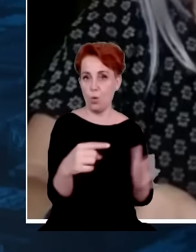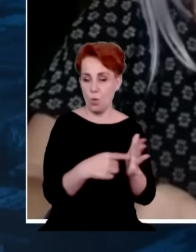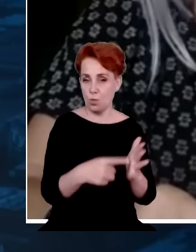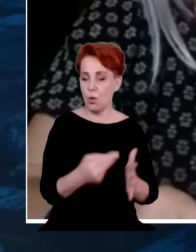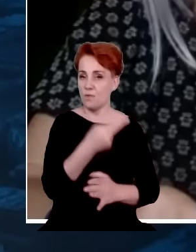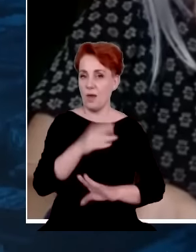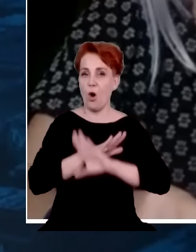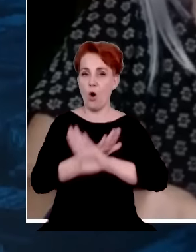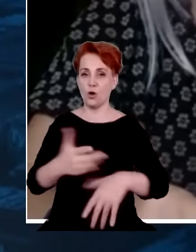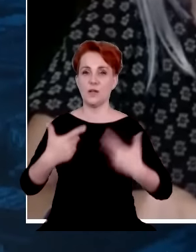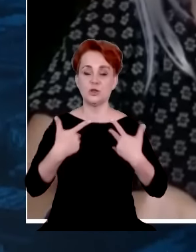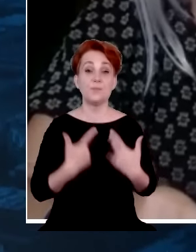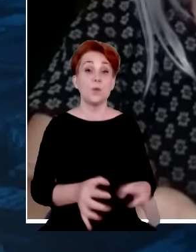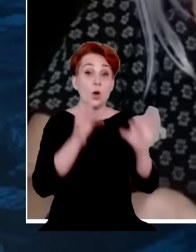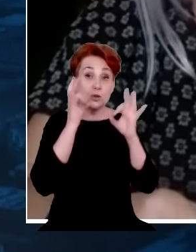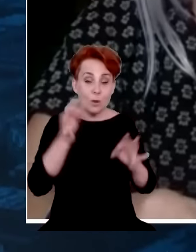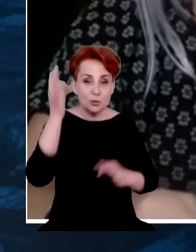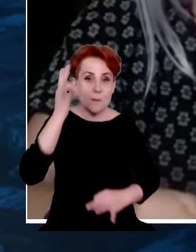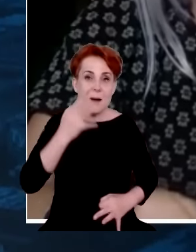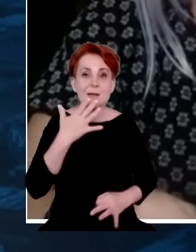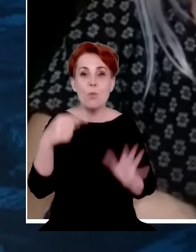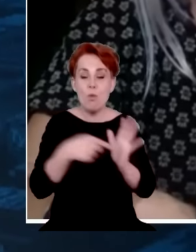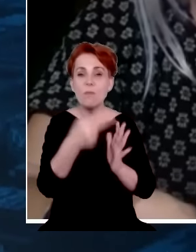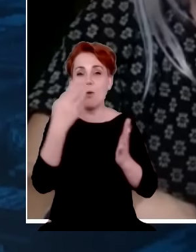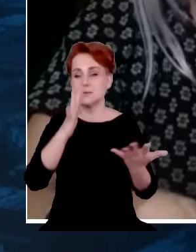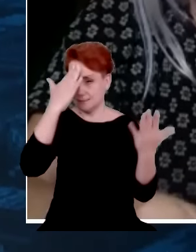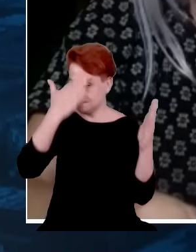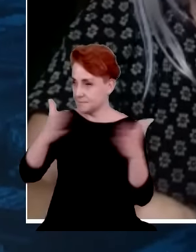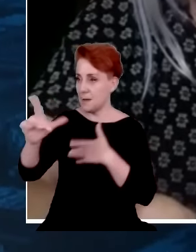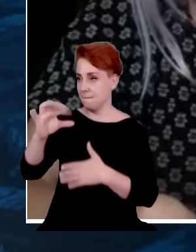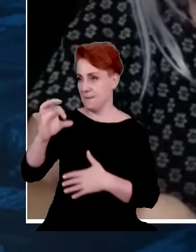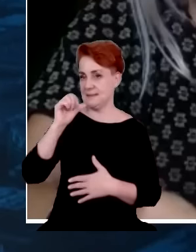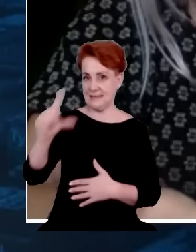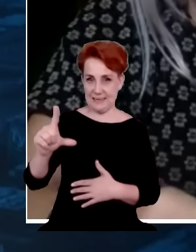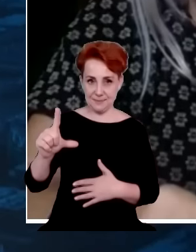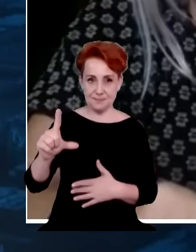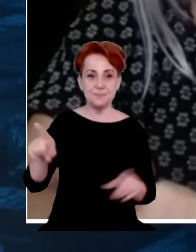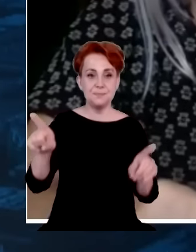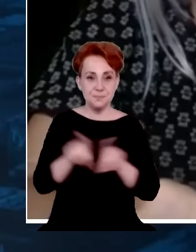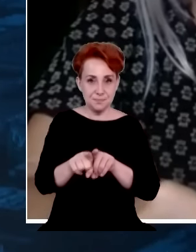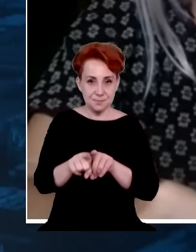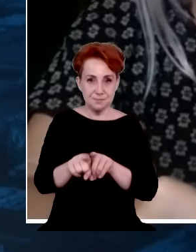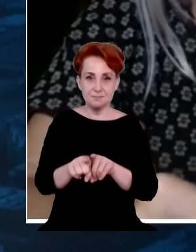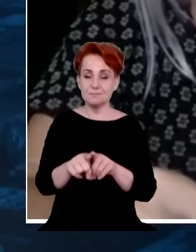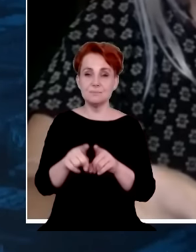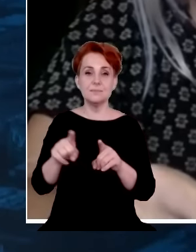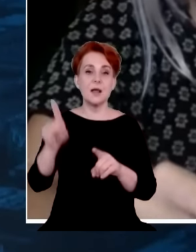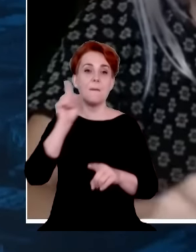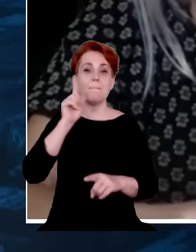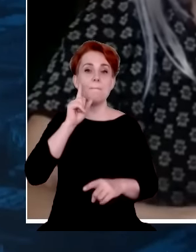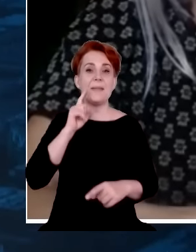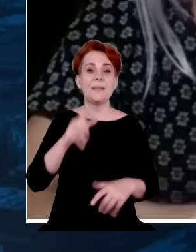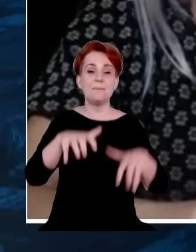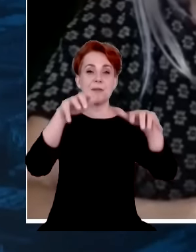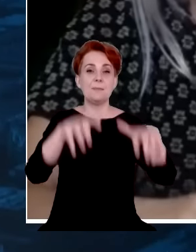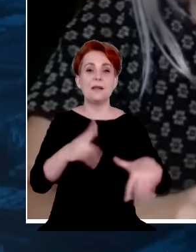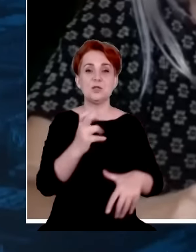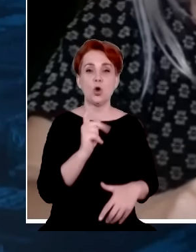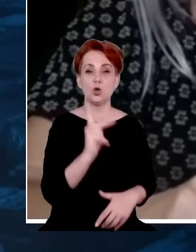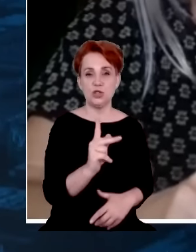dobrze że pani o tym mówi bo ja chcę przejść do psl-u Szanowna pani a także skonfrontować te wypowiedź pana prezesa kosiniaka kamysza